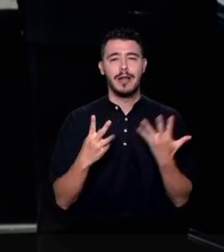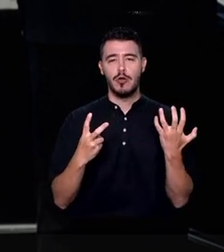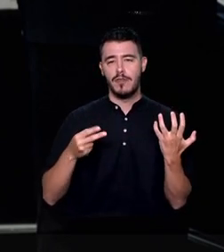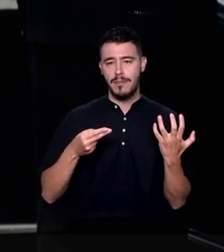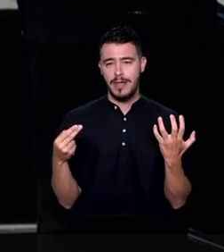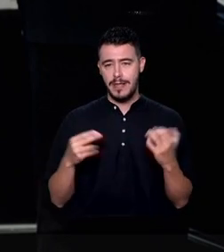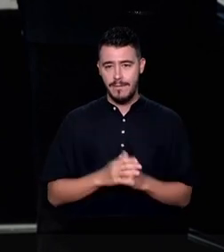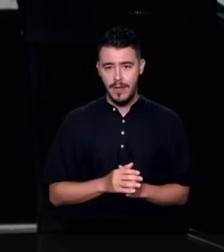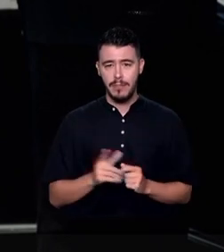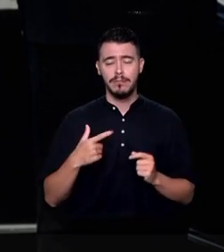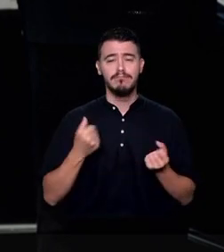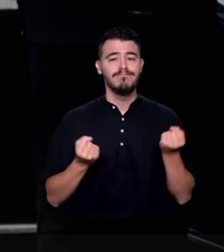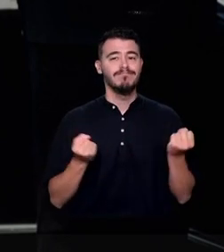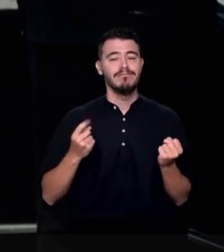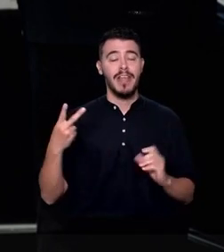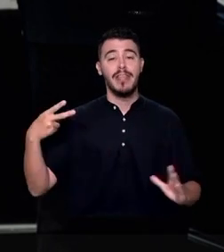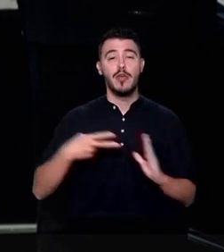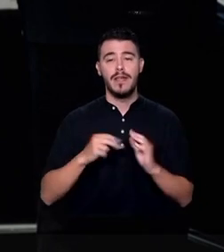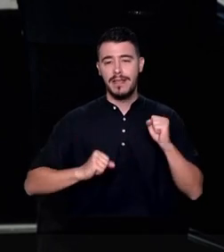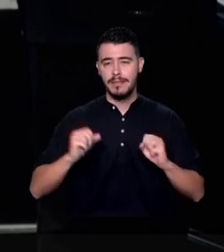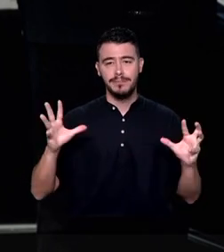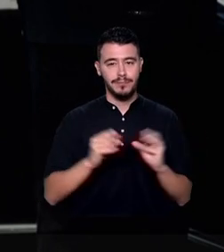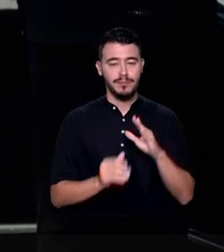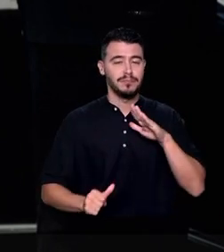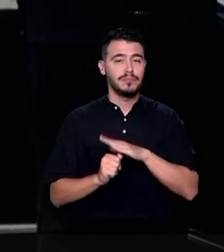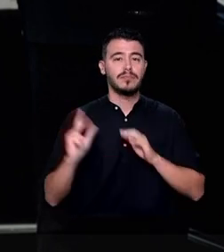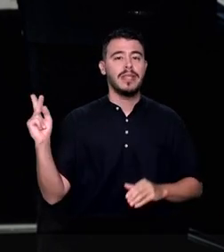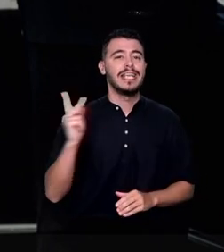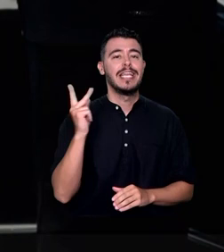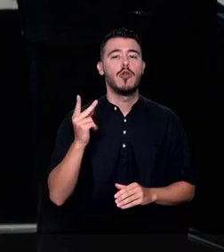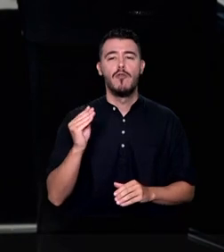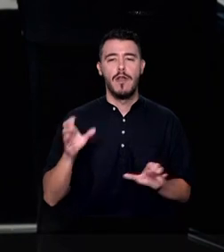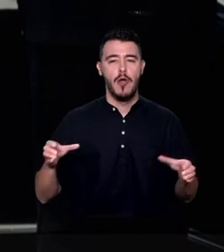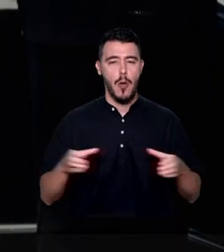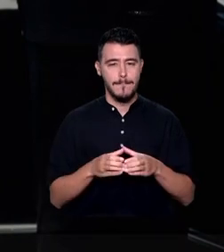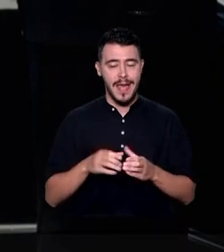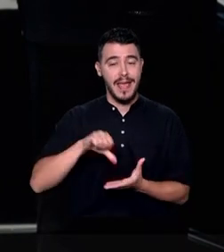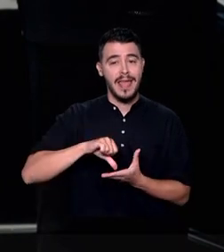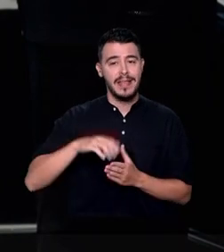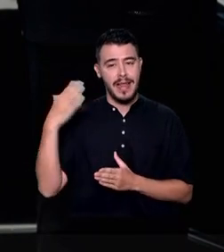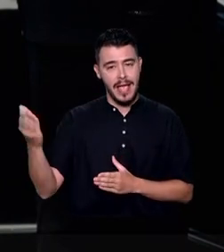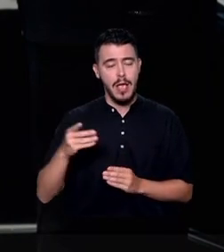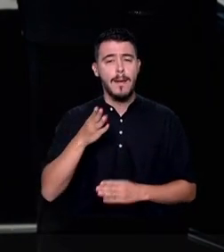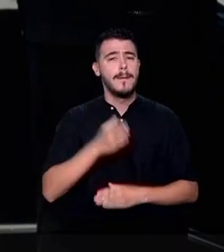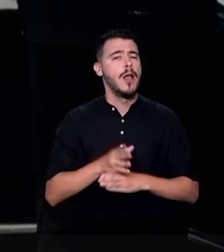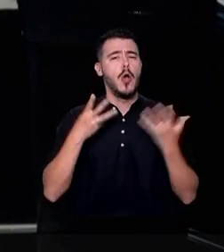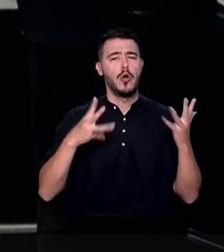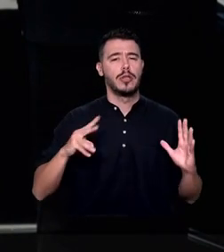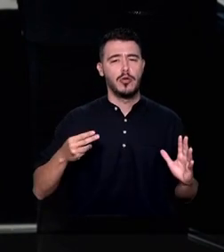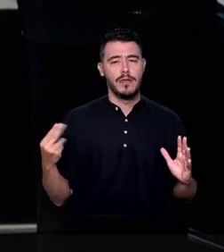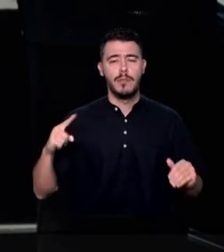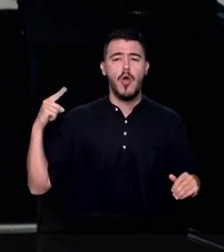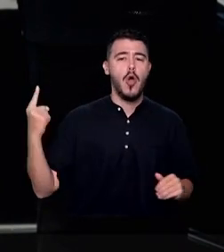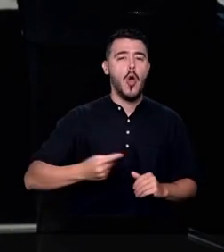έως 2.000 κυβικά στους προέδρους κοινοβουλευτικών ομάδων και στους βουλευτές εκτός Αττικής με μηνιαίο μίσθωμα 800 ευρώ και ΦΠΑ. Όλοι οι βουλευτές μπορούν να